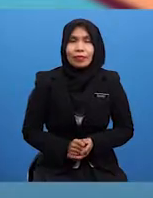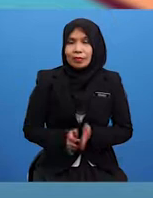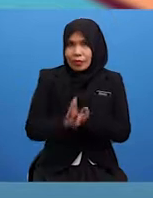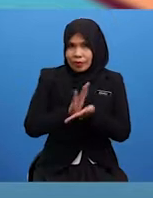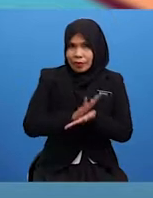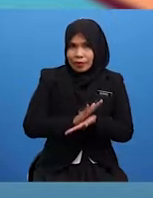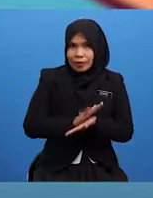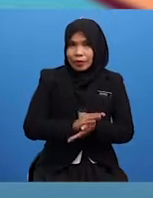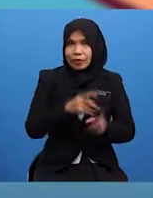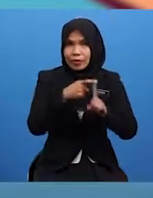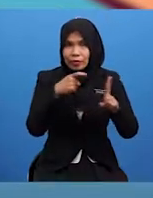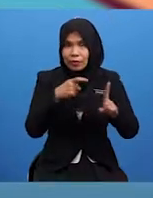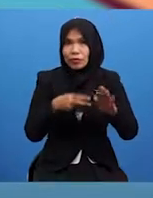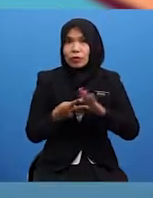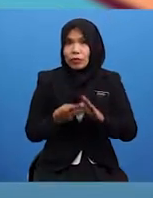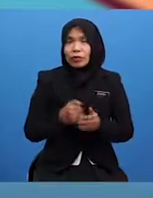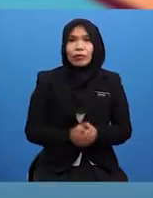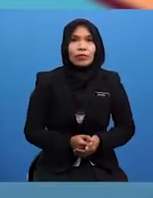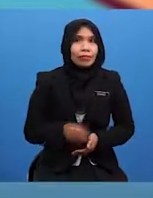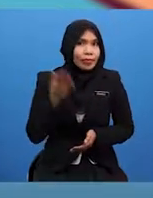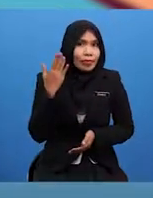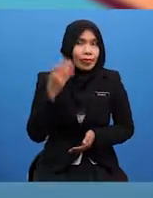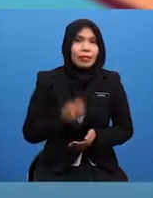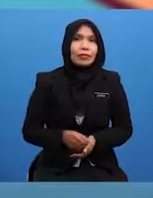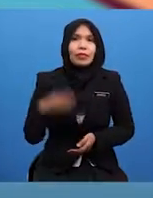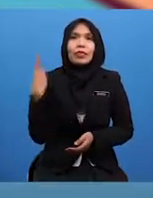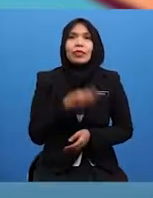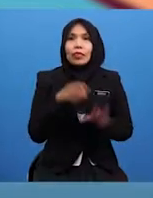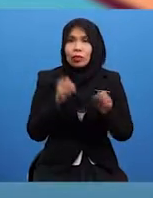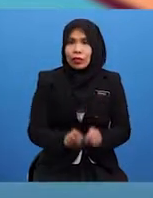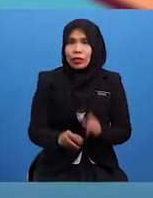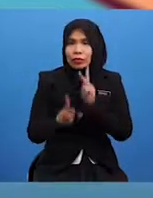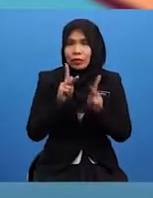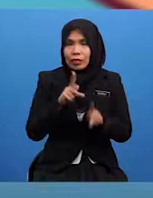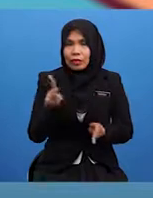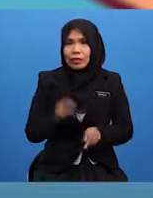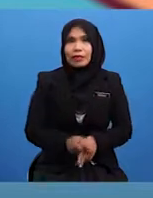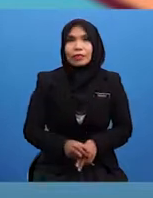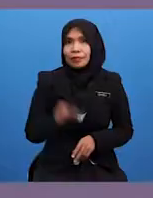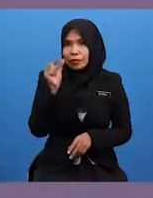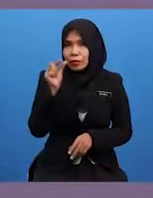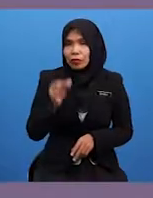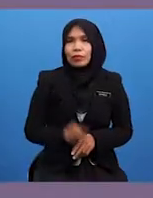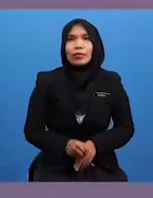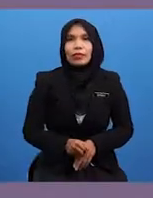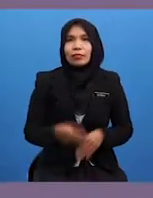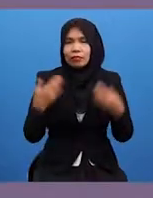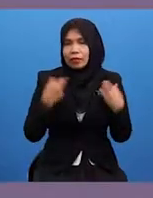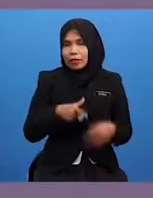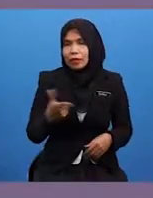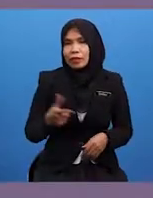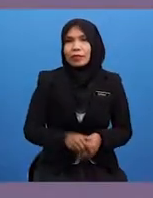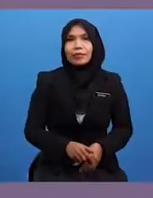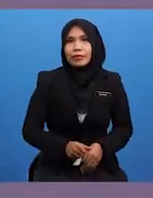Jadi, daripada video sebentar tadi, kita boleh katakan bahawa suis merupakan alat untuk